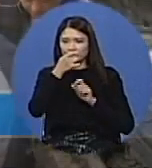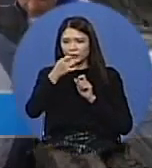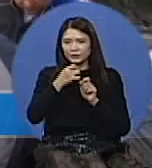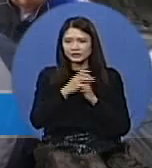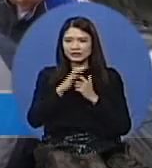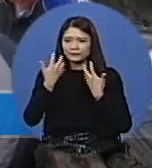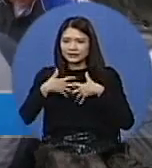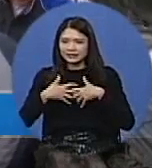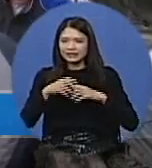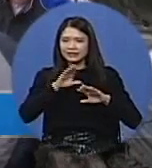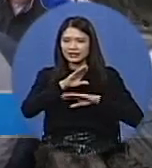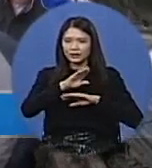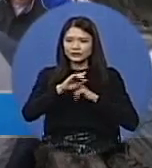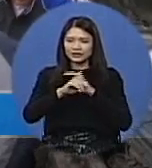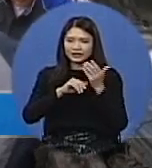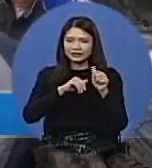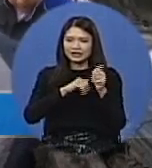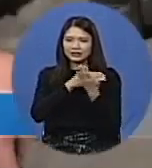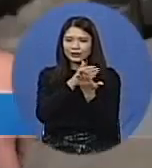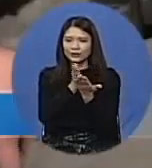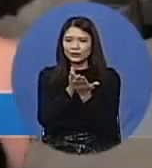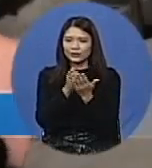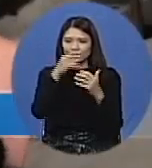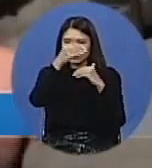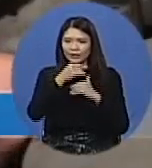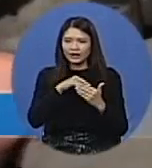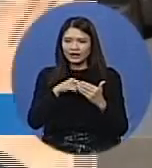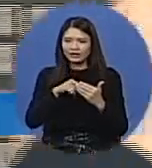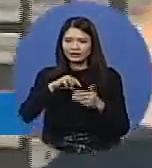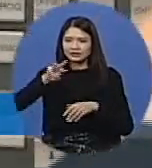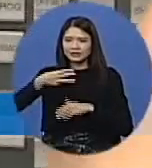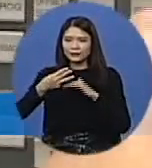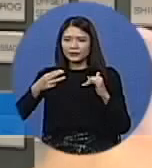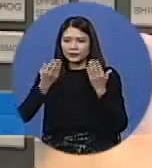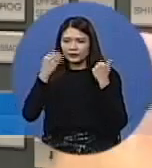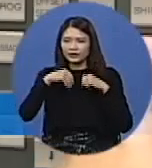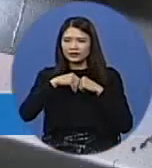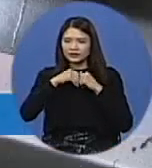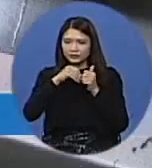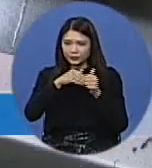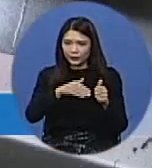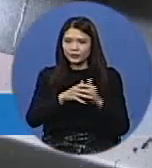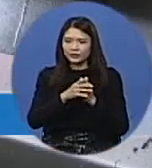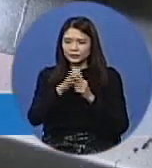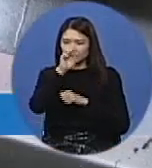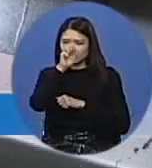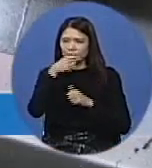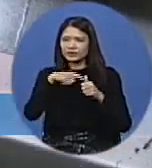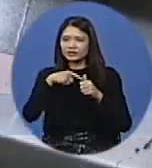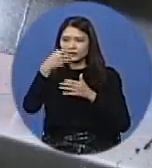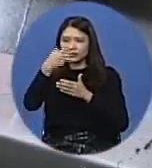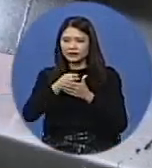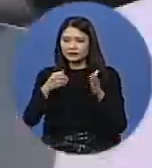용접과 기계, 자동차 등 5개 과정에 300여 명의 학생들이 명품 기술을 배우는 좋은 기회를 얻고